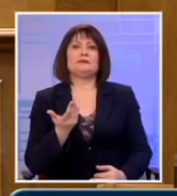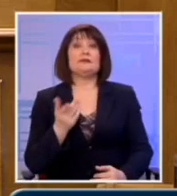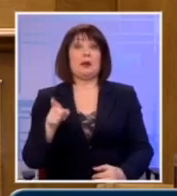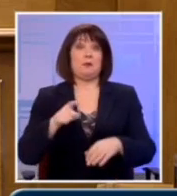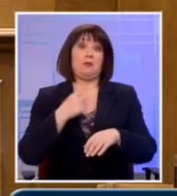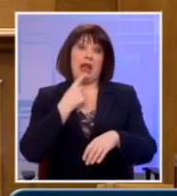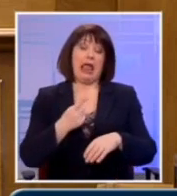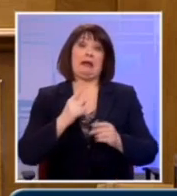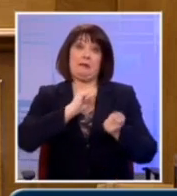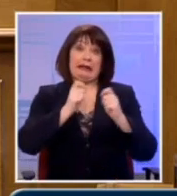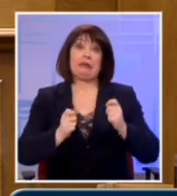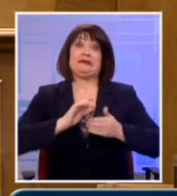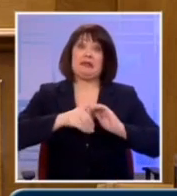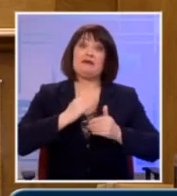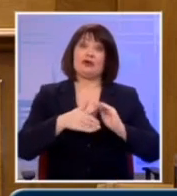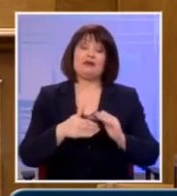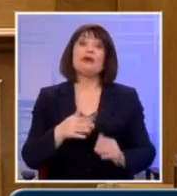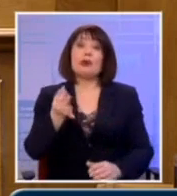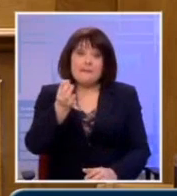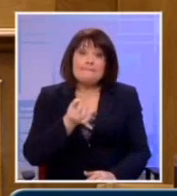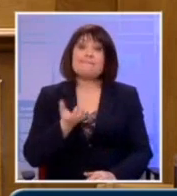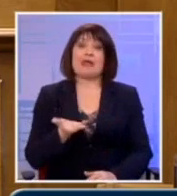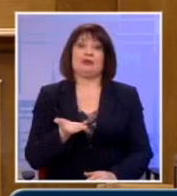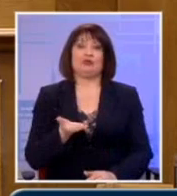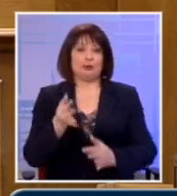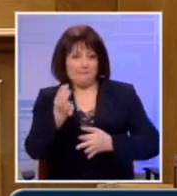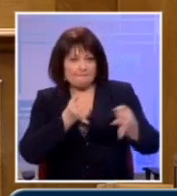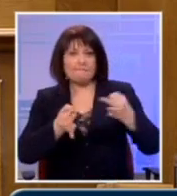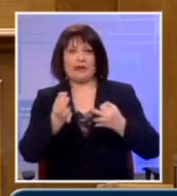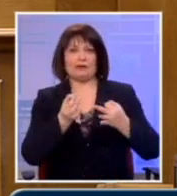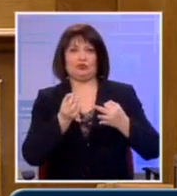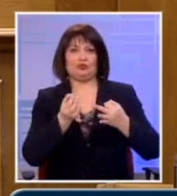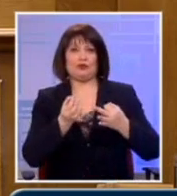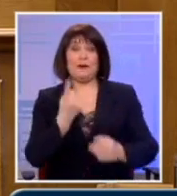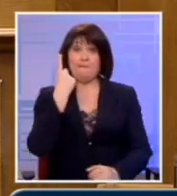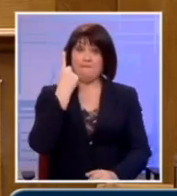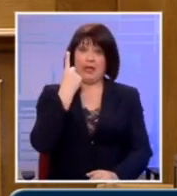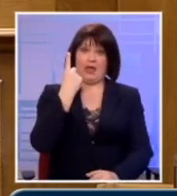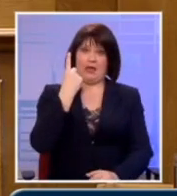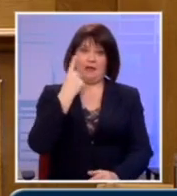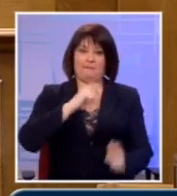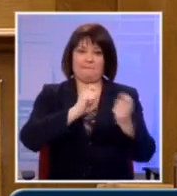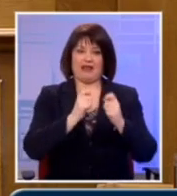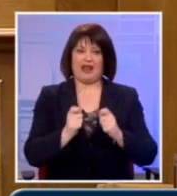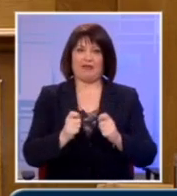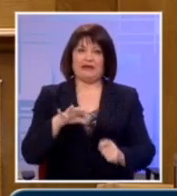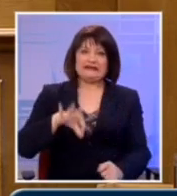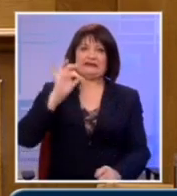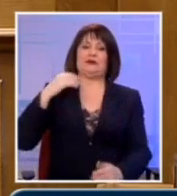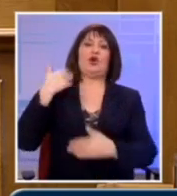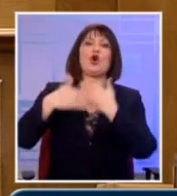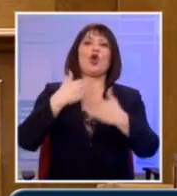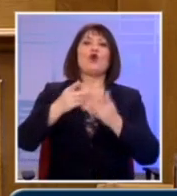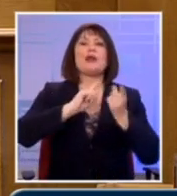κόπτονται για μεταρρυθμίσεις, να μας πούνε μία μεταρρύθμιση όλα αυτά τα χρόνια